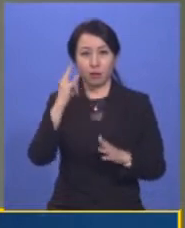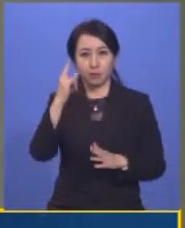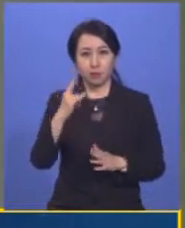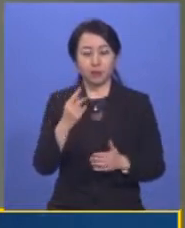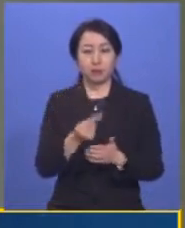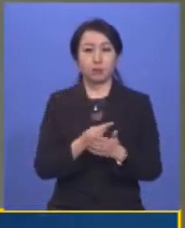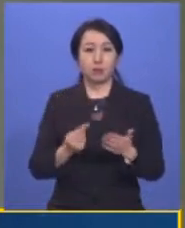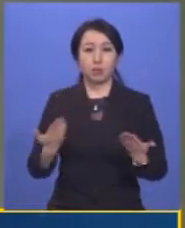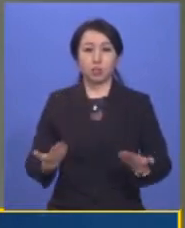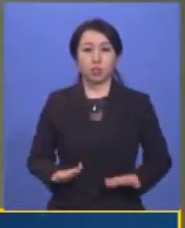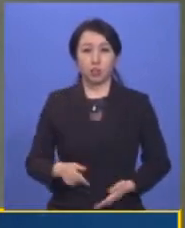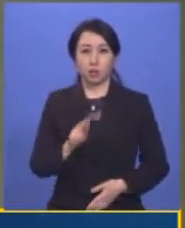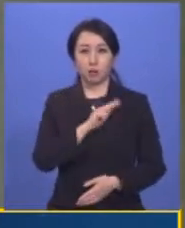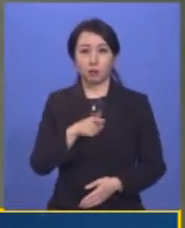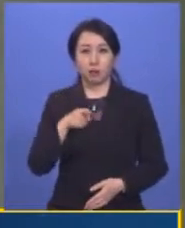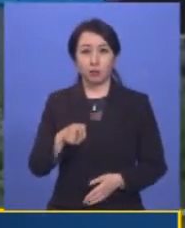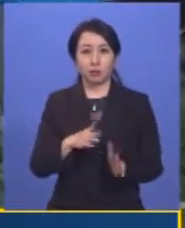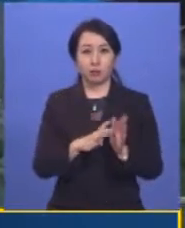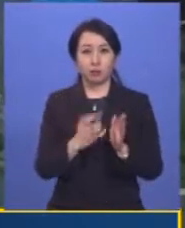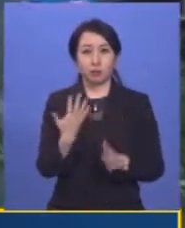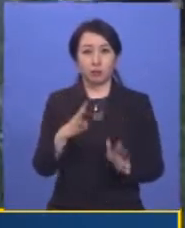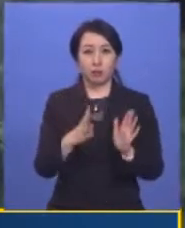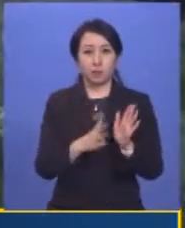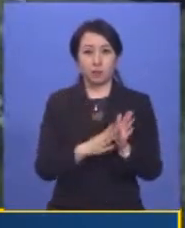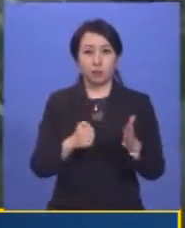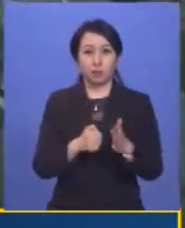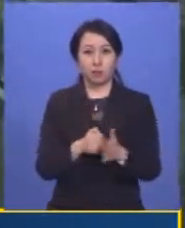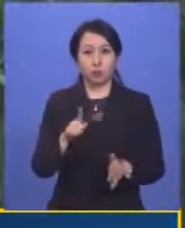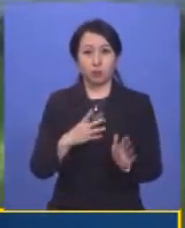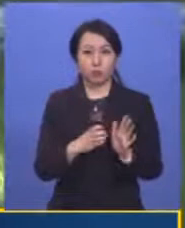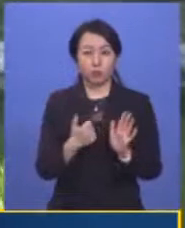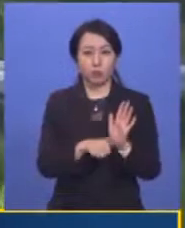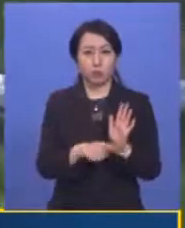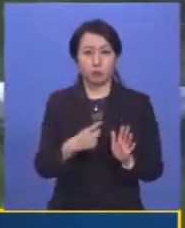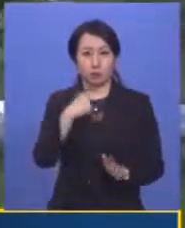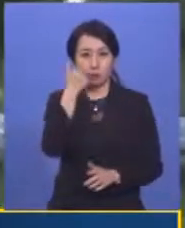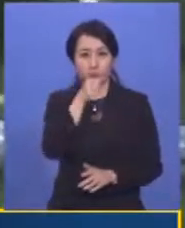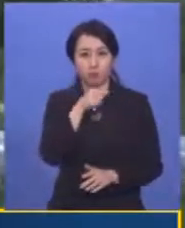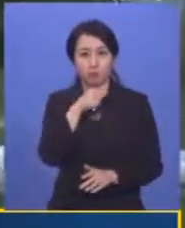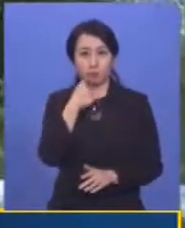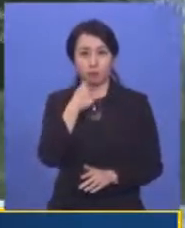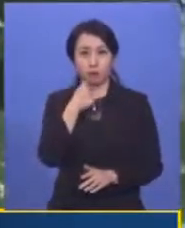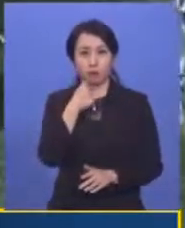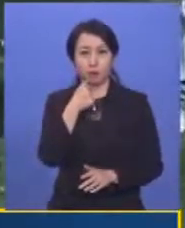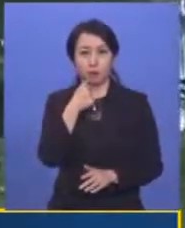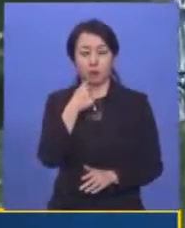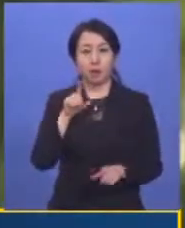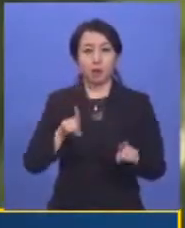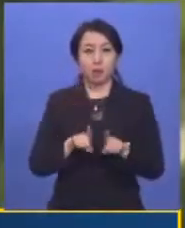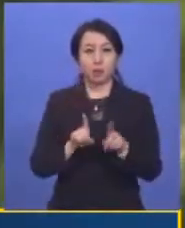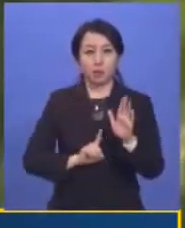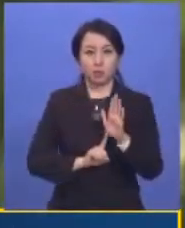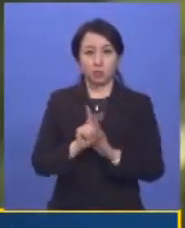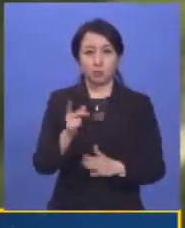казахский писателя жил и работал в 1959 1960 шестьдесят первом годах а